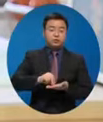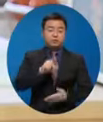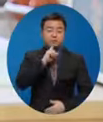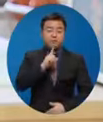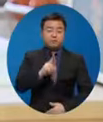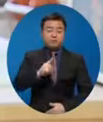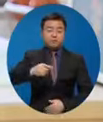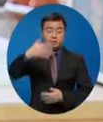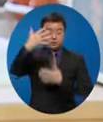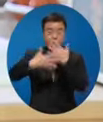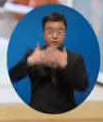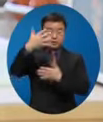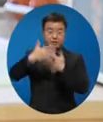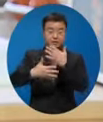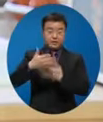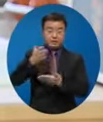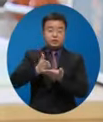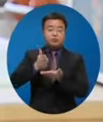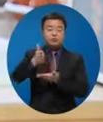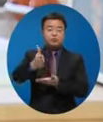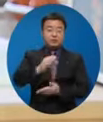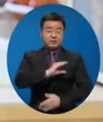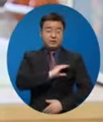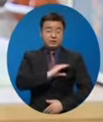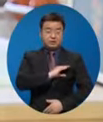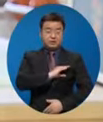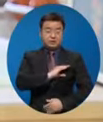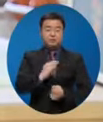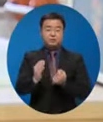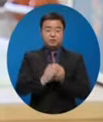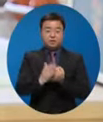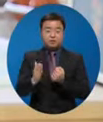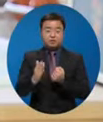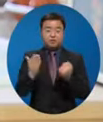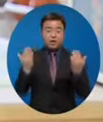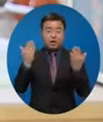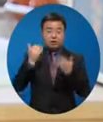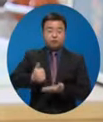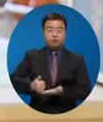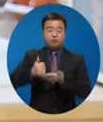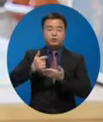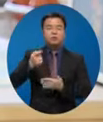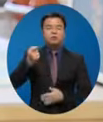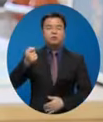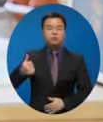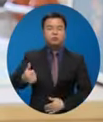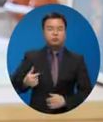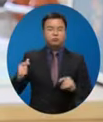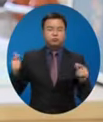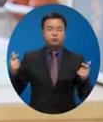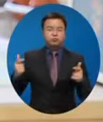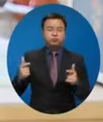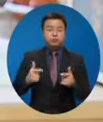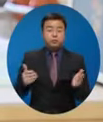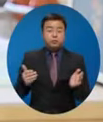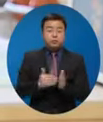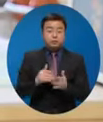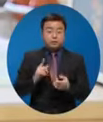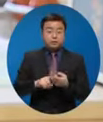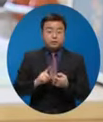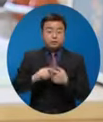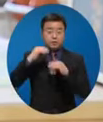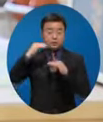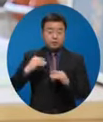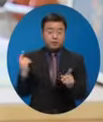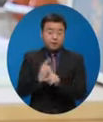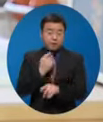영상미디어고등학교라고 하는 교명 때문에 학교 추천을 제가 적게 받았습니다. 그래서 거기에 따르는 내용을 바꿀 수 있는